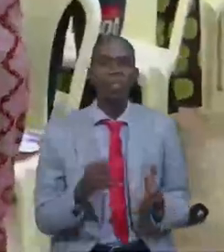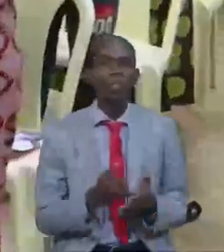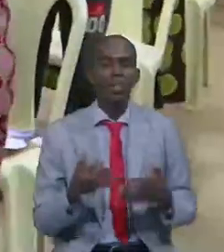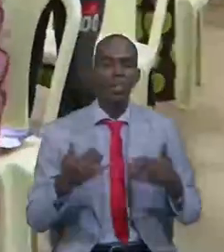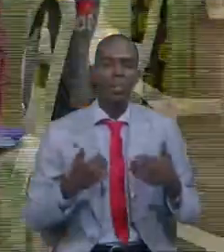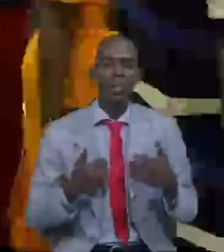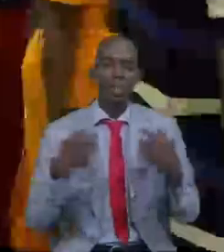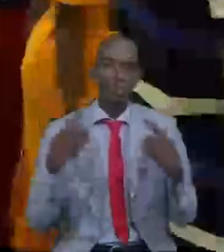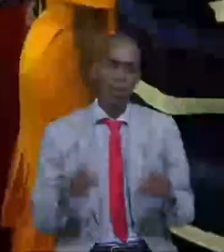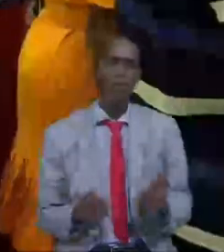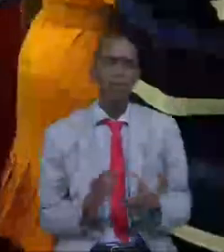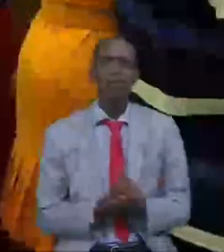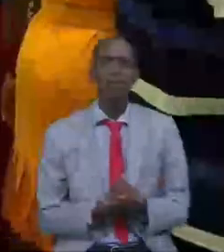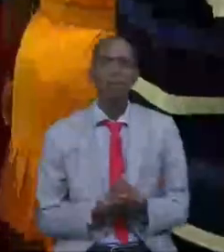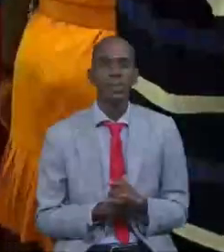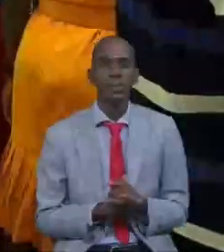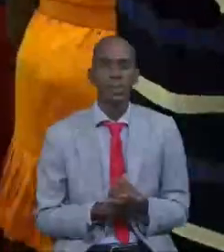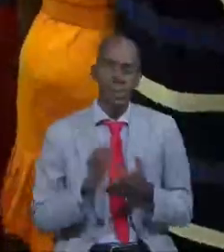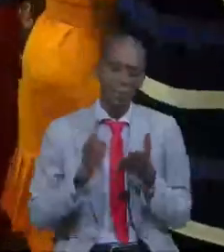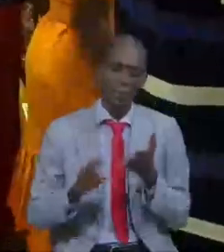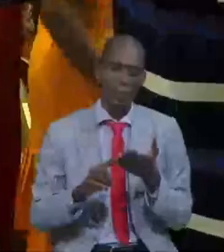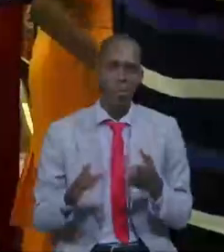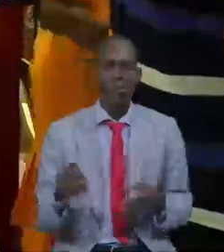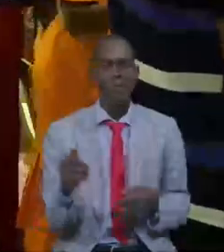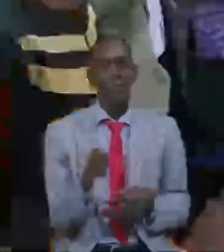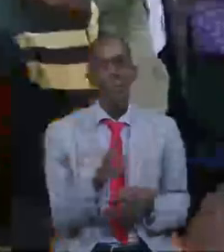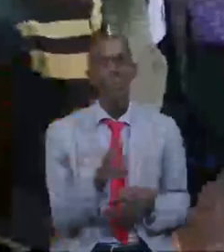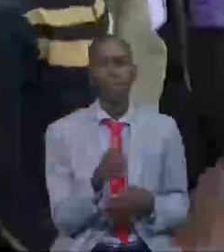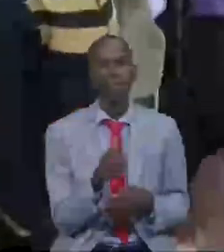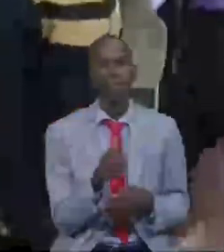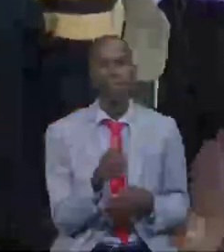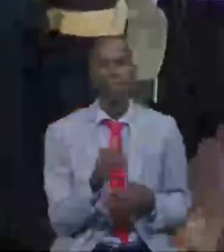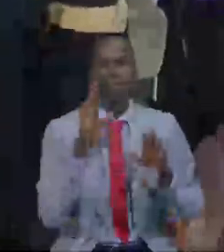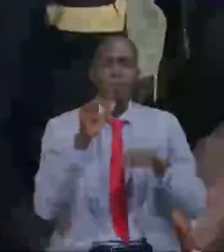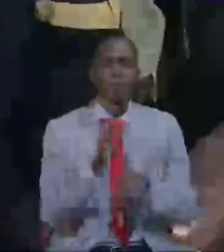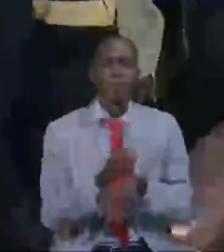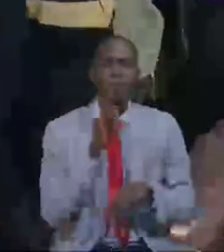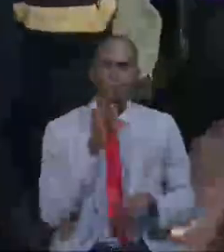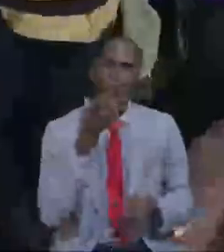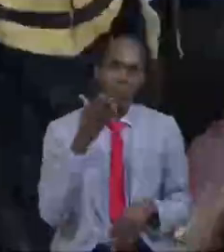Examine-toi. Le miracle est déjà là.